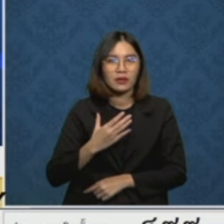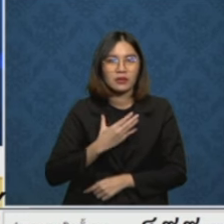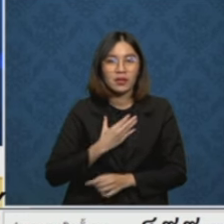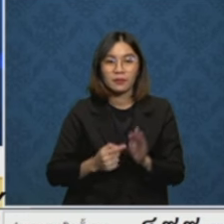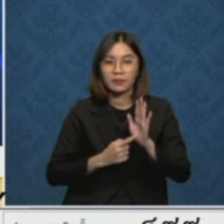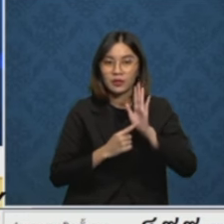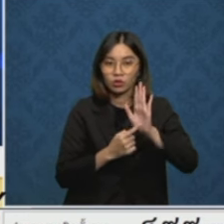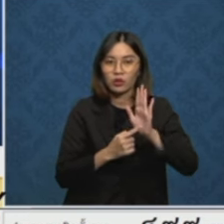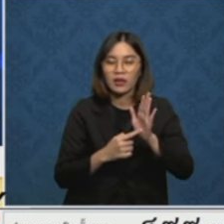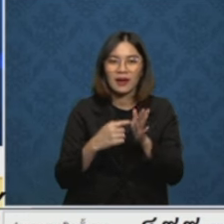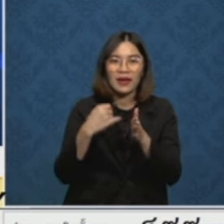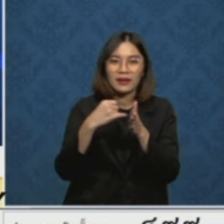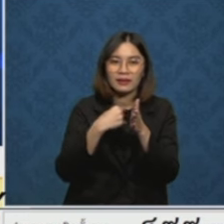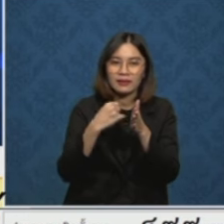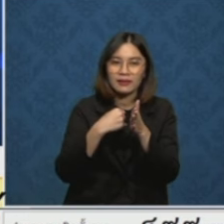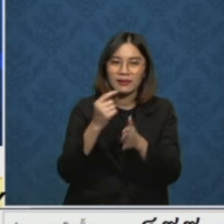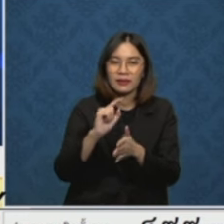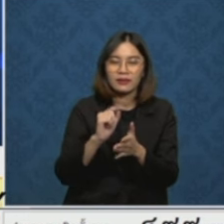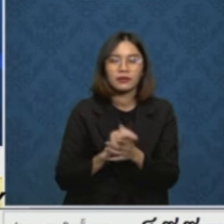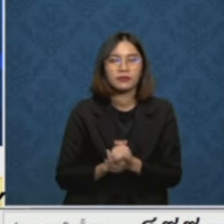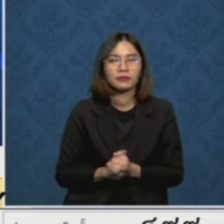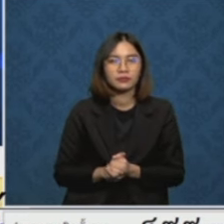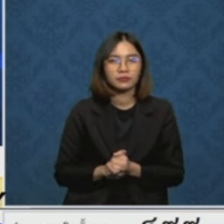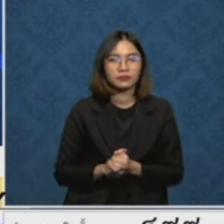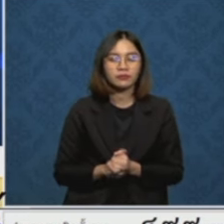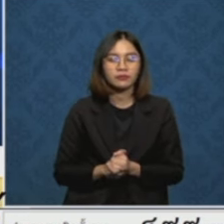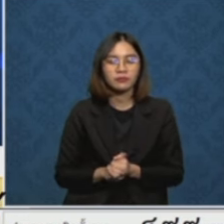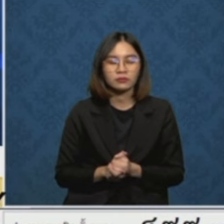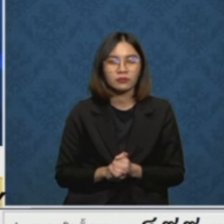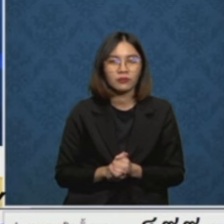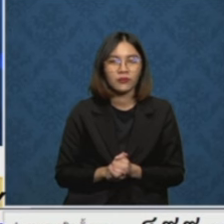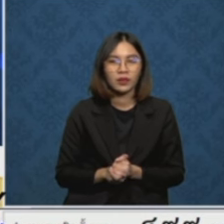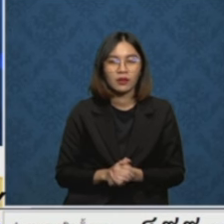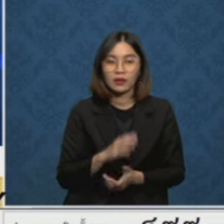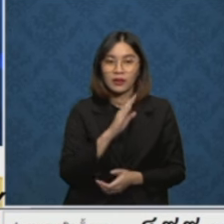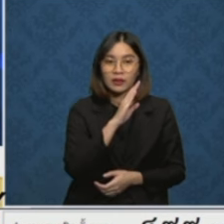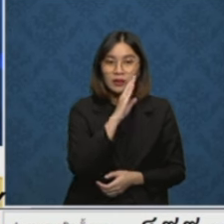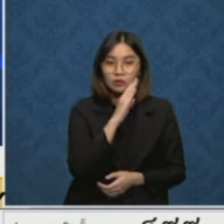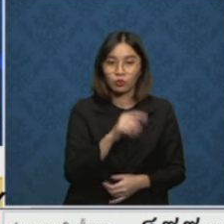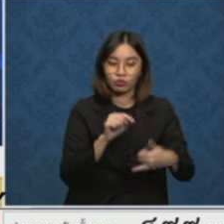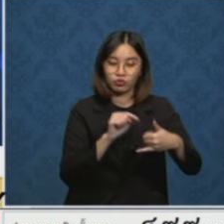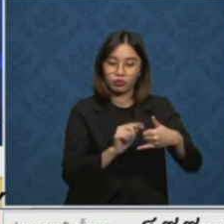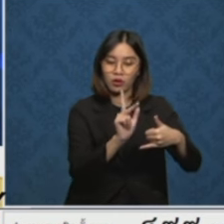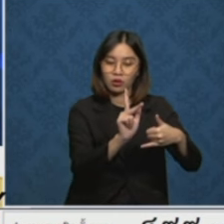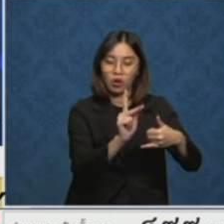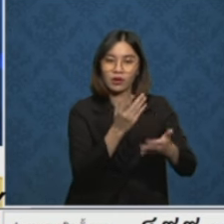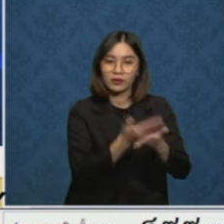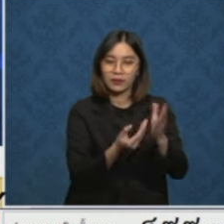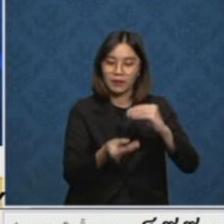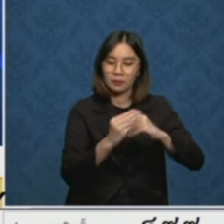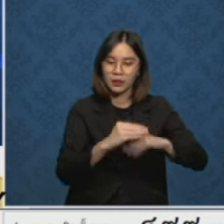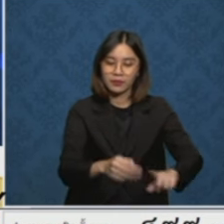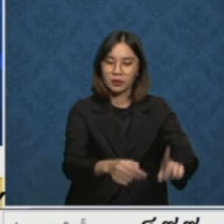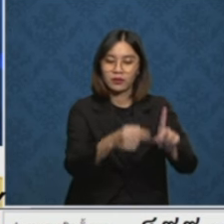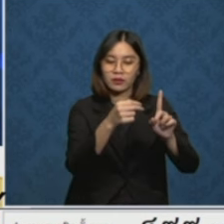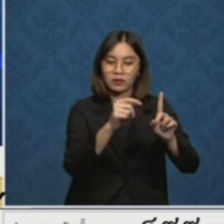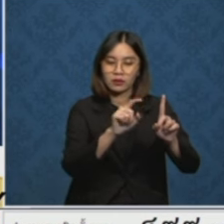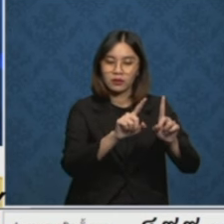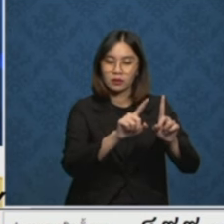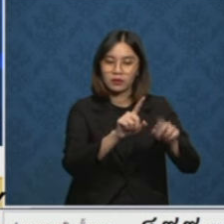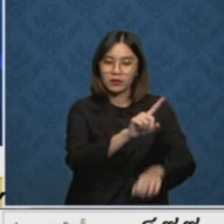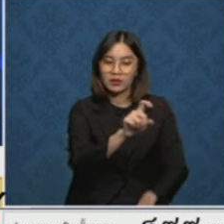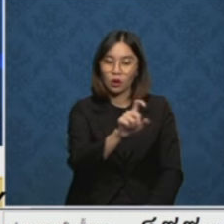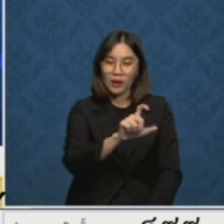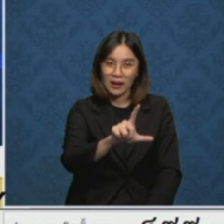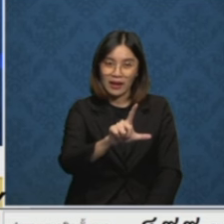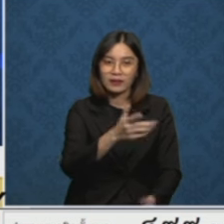กตัวอย่างให้มันดูง่ายๆนะคะเขาบอกว่าถ้านายกเนี่ยได้เงินเพิ่มมา100ล้านบาทนะคะก็จะเอาไป